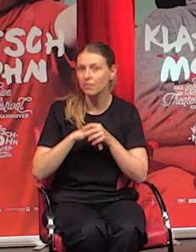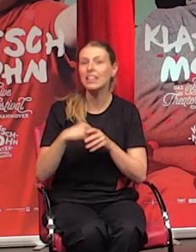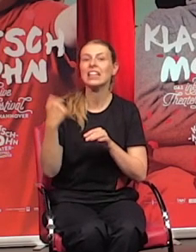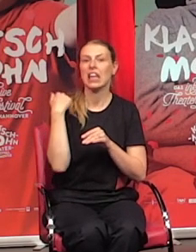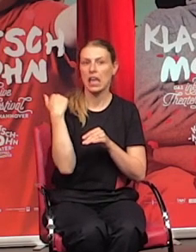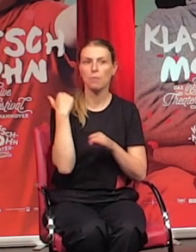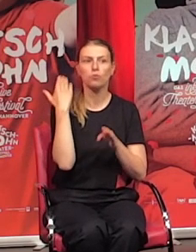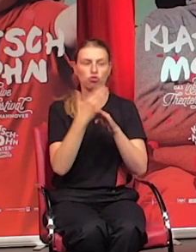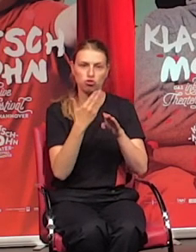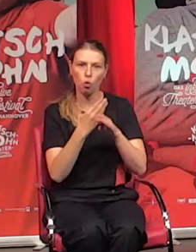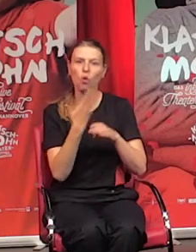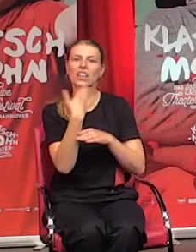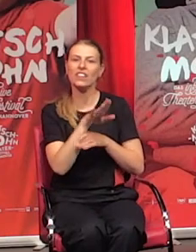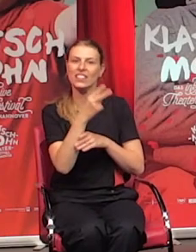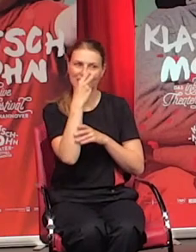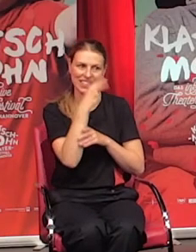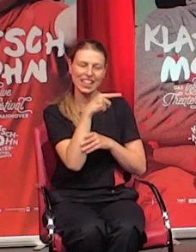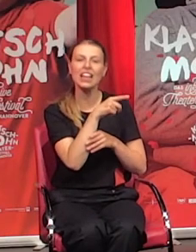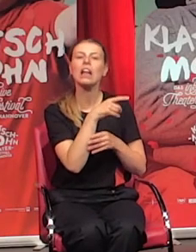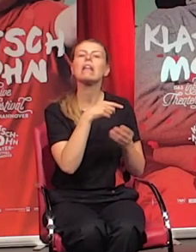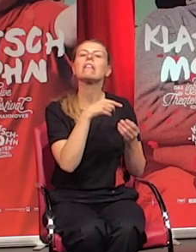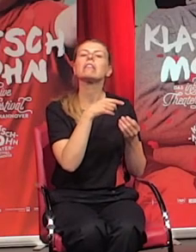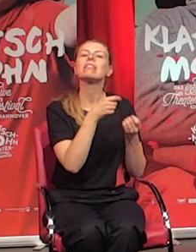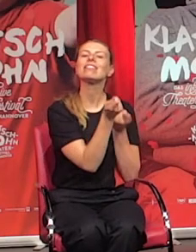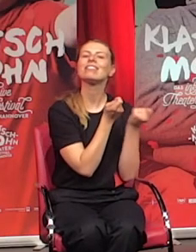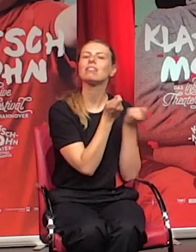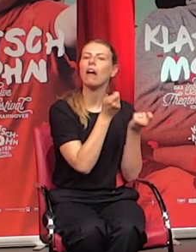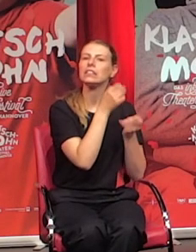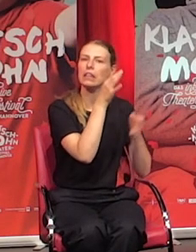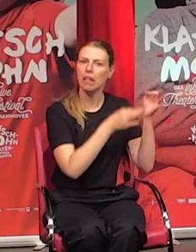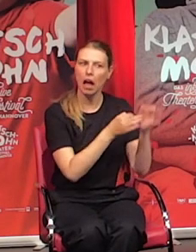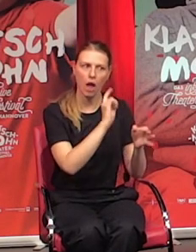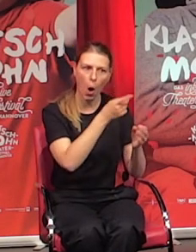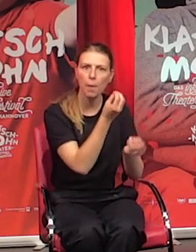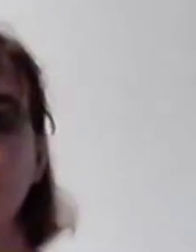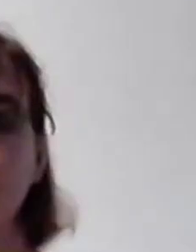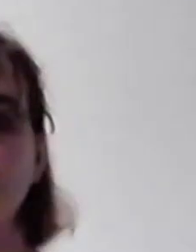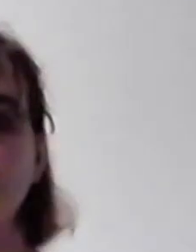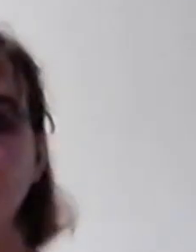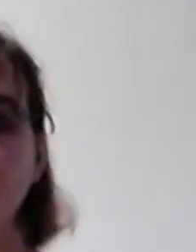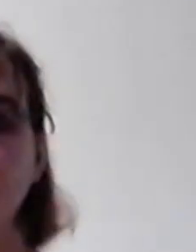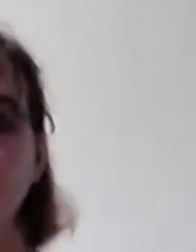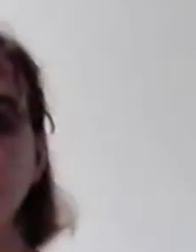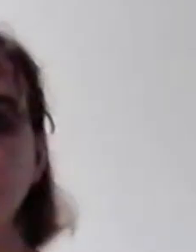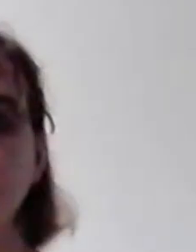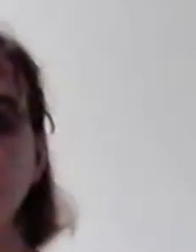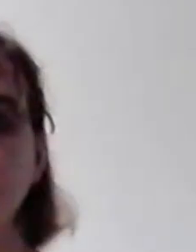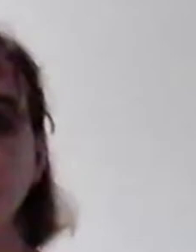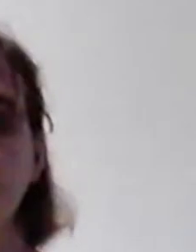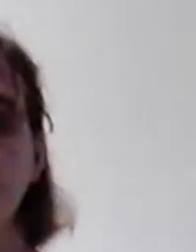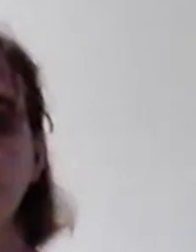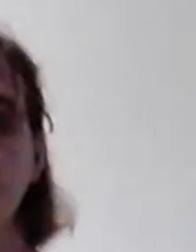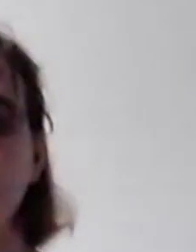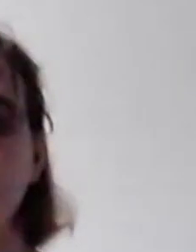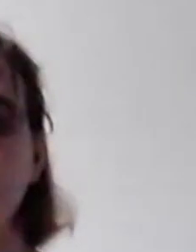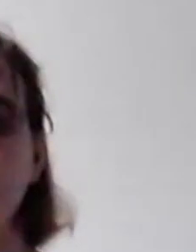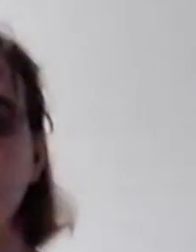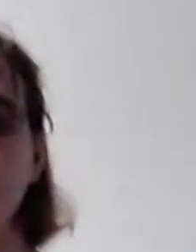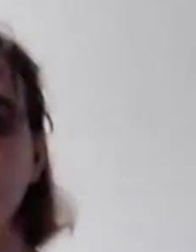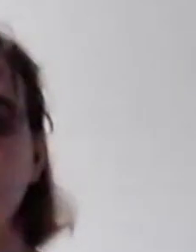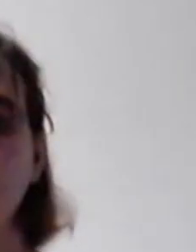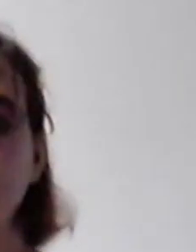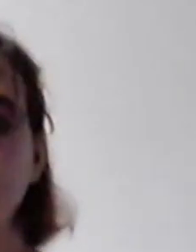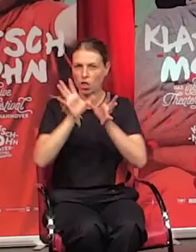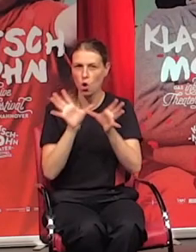professionell arbeitenden Tanztheater gehört. Aber wir haben zum Beispiel in Hannover noch nicht so eine Gruppe, die sozusagen